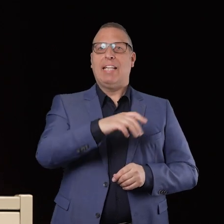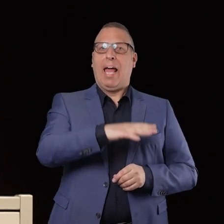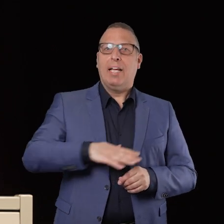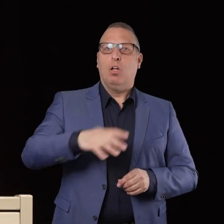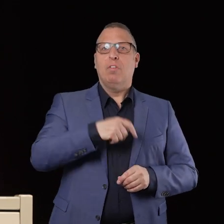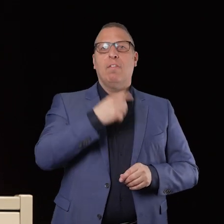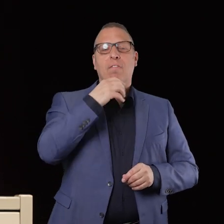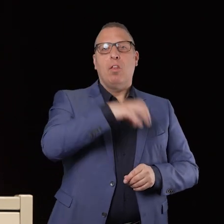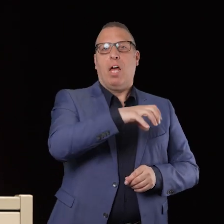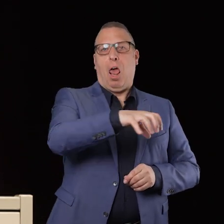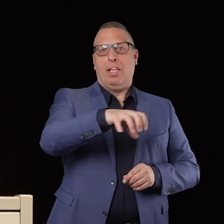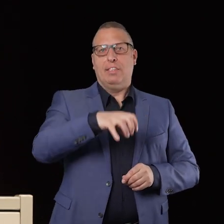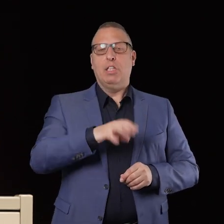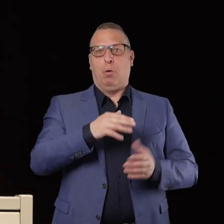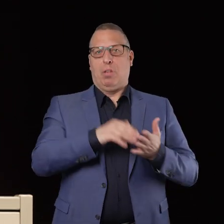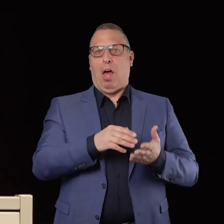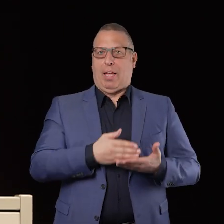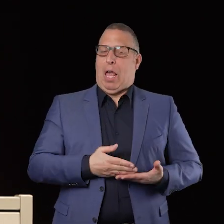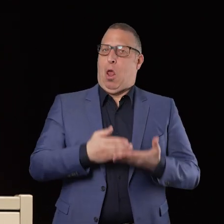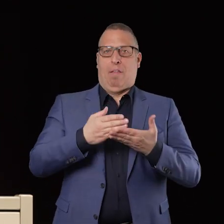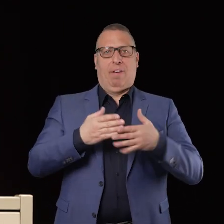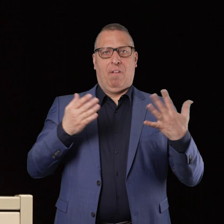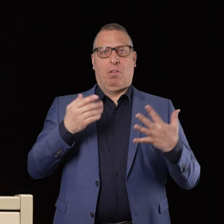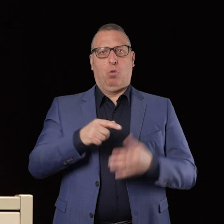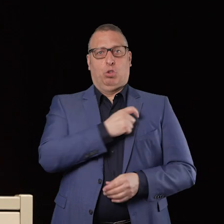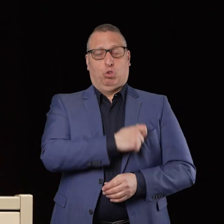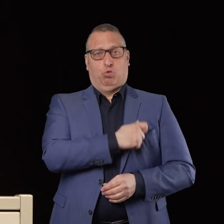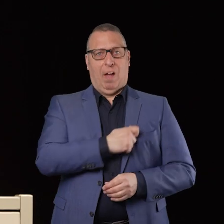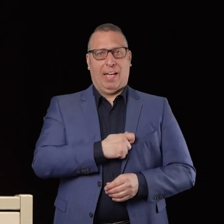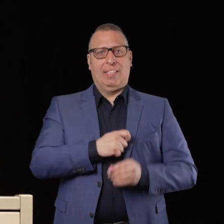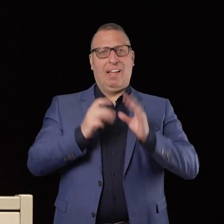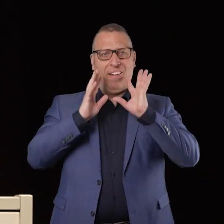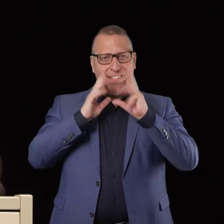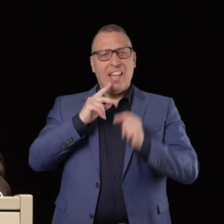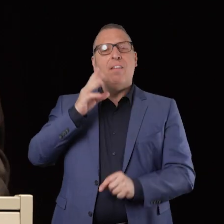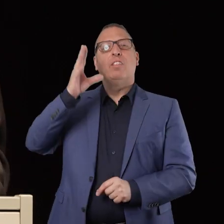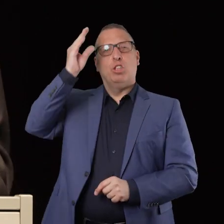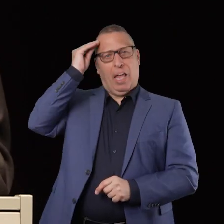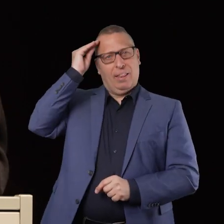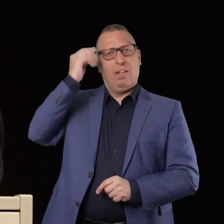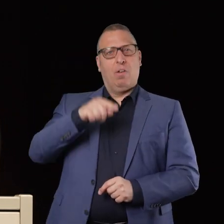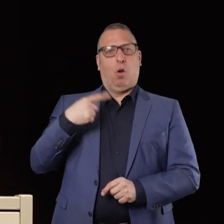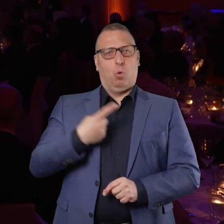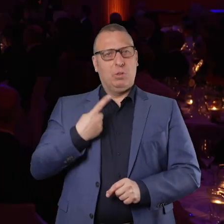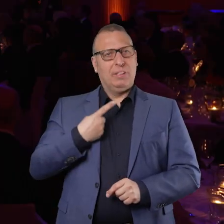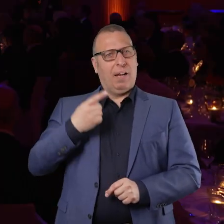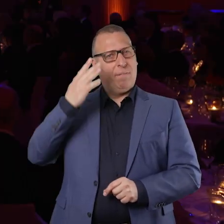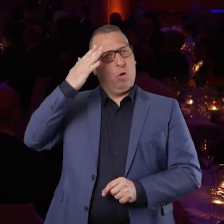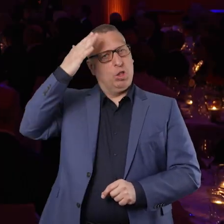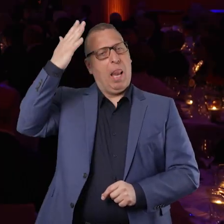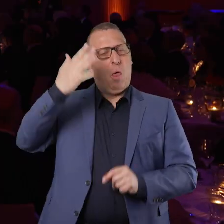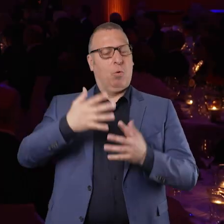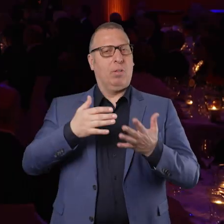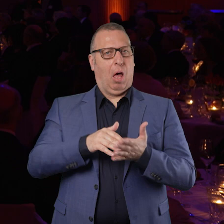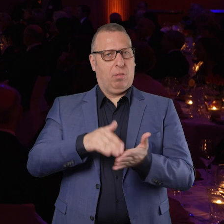Schweizerischen Eidgenossenschaft dazu beigetragen, dass die Schweiz viel Verständnis für unsere